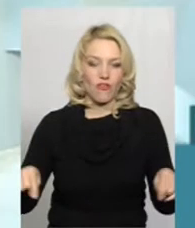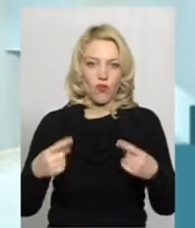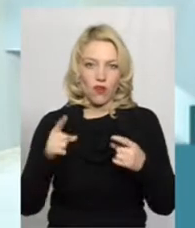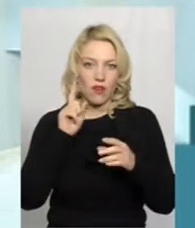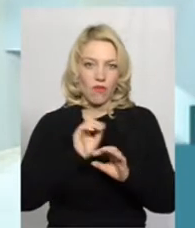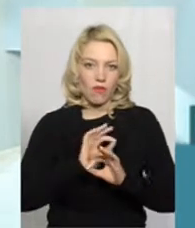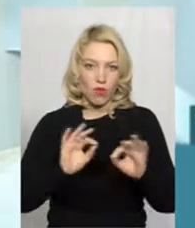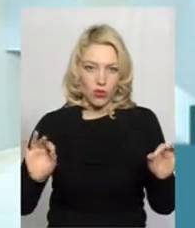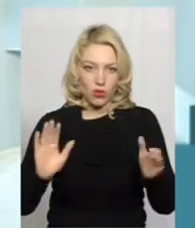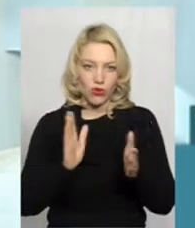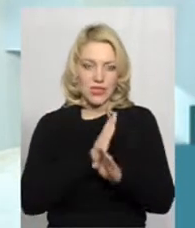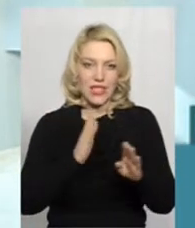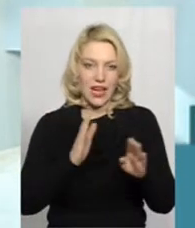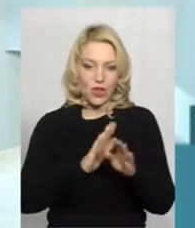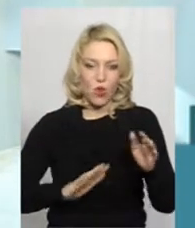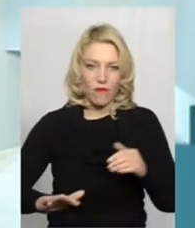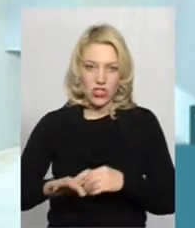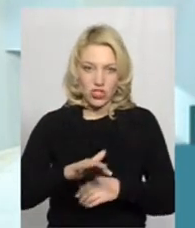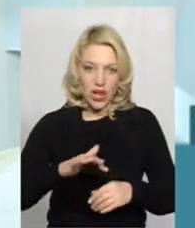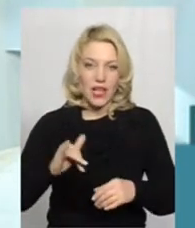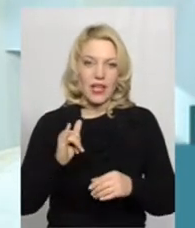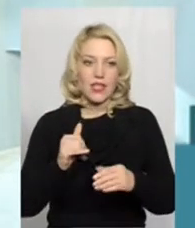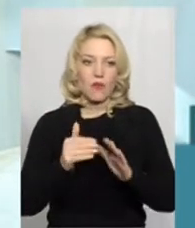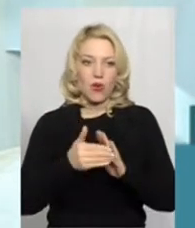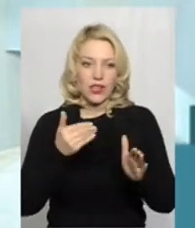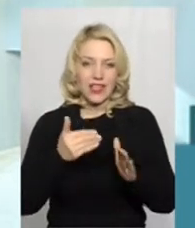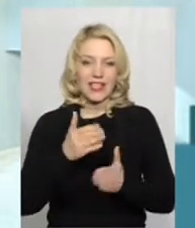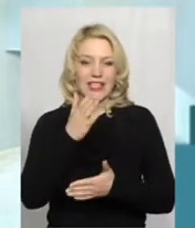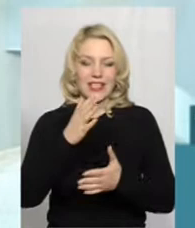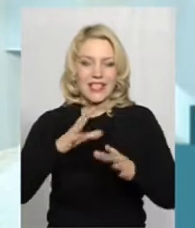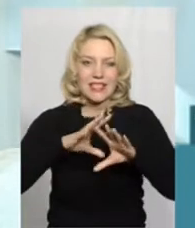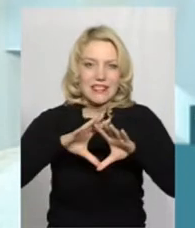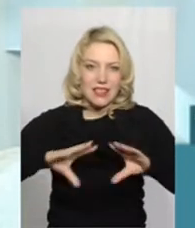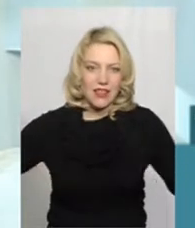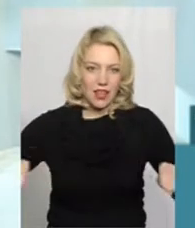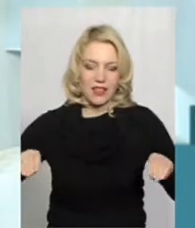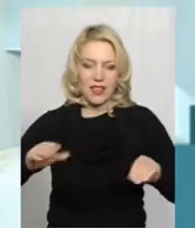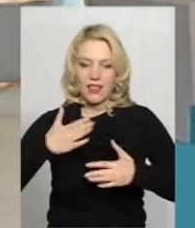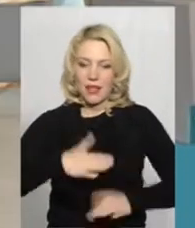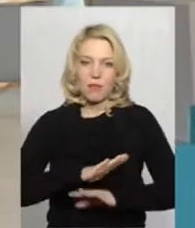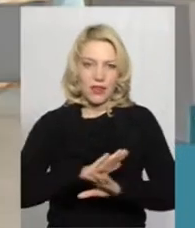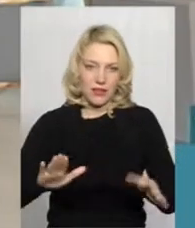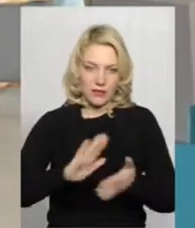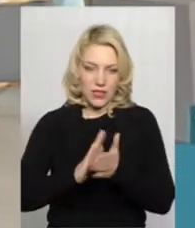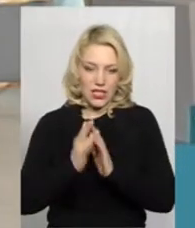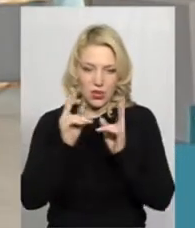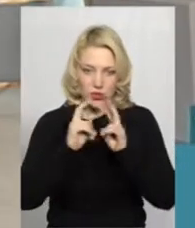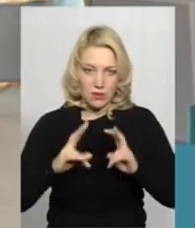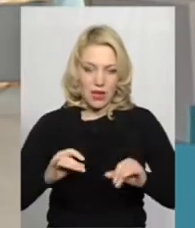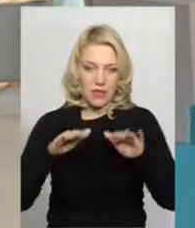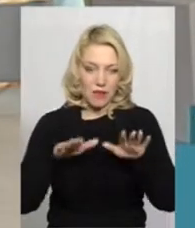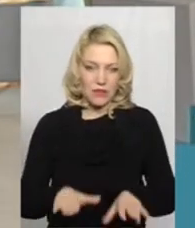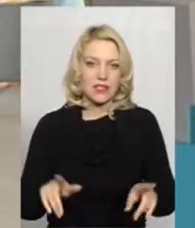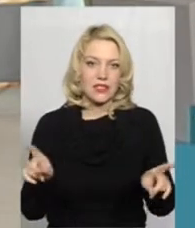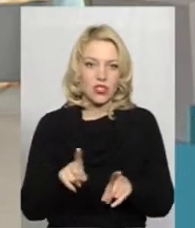середовища і покликані теж зняти отакі, знаєте, не дуже приємні ситуації і розібратися конкретно на місці